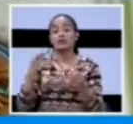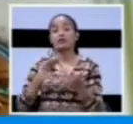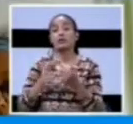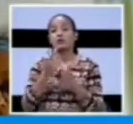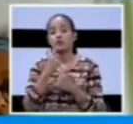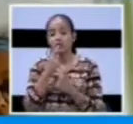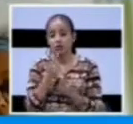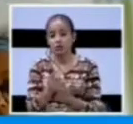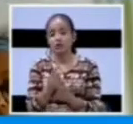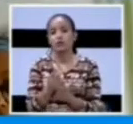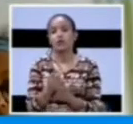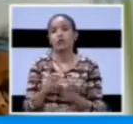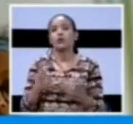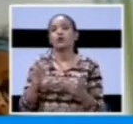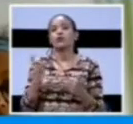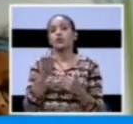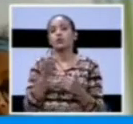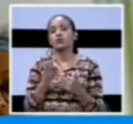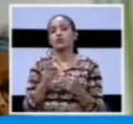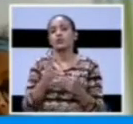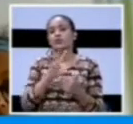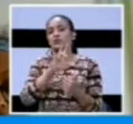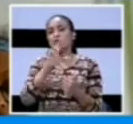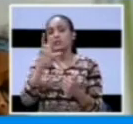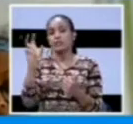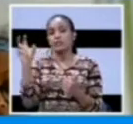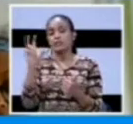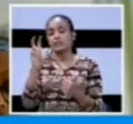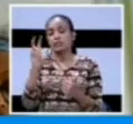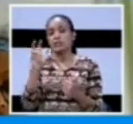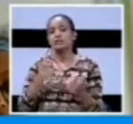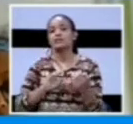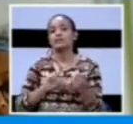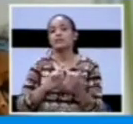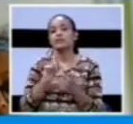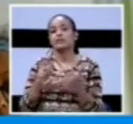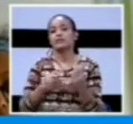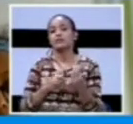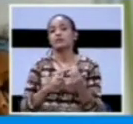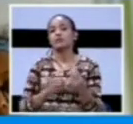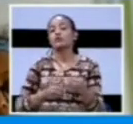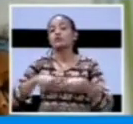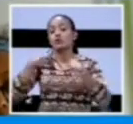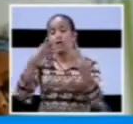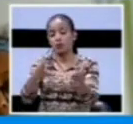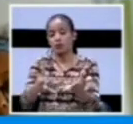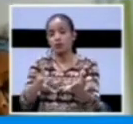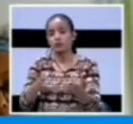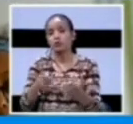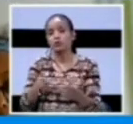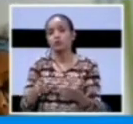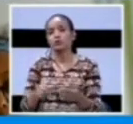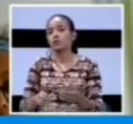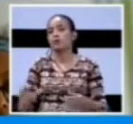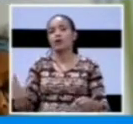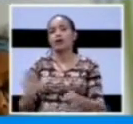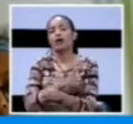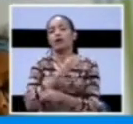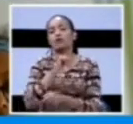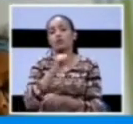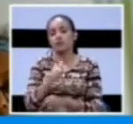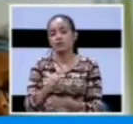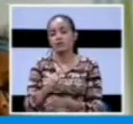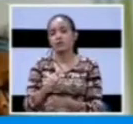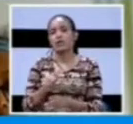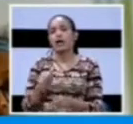እዩ። ይኹን ዳ እምበር 300 ከባብታ ዝኸውን ዶነር ሰወይ ድማ ቶም ዘወፈዩ እዚኦም ከዓ እኹላት ኣይኮኑን ማለት እዩ። ስለዚ